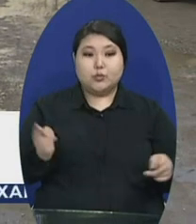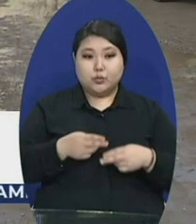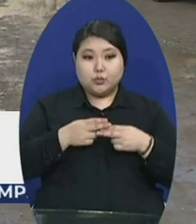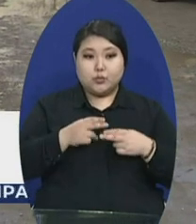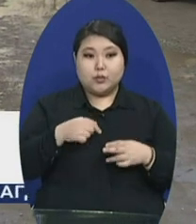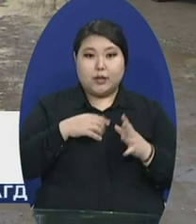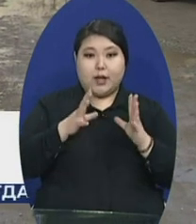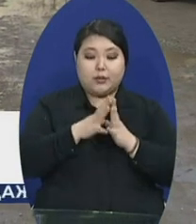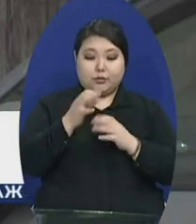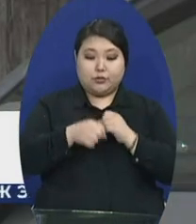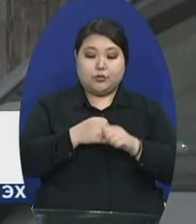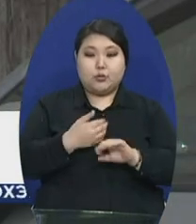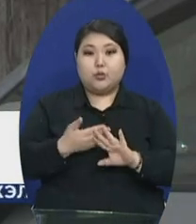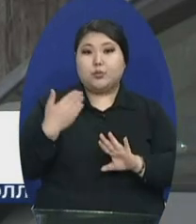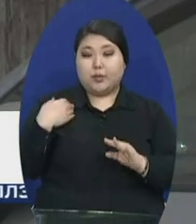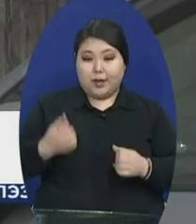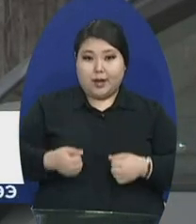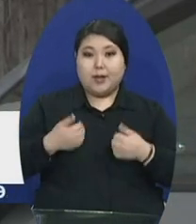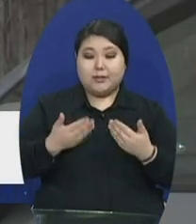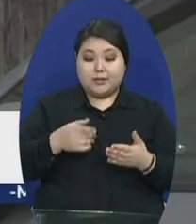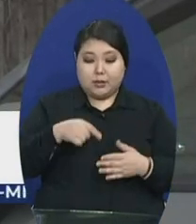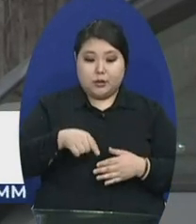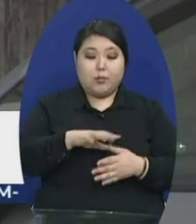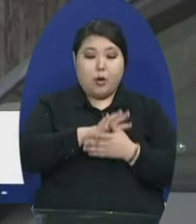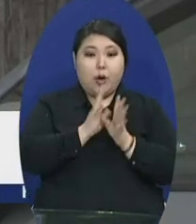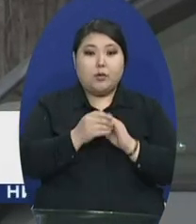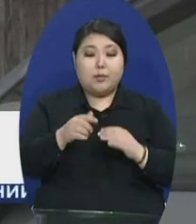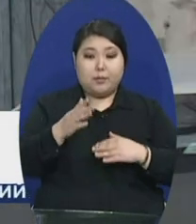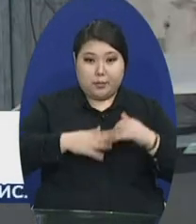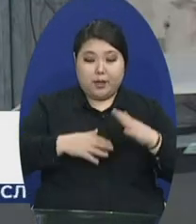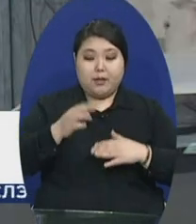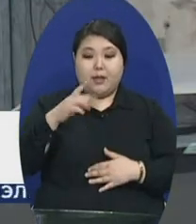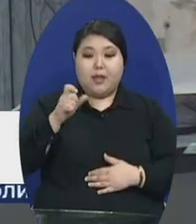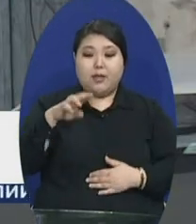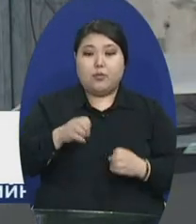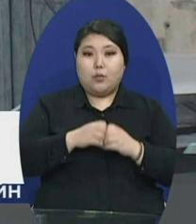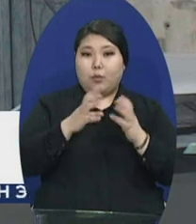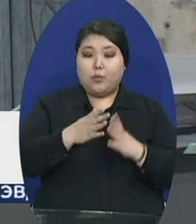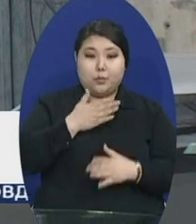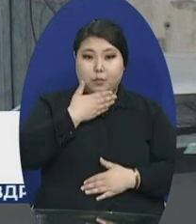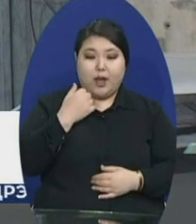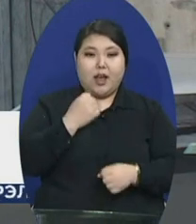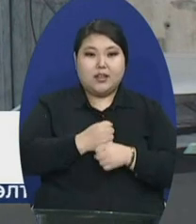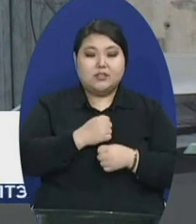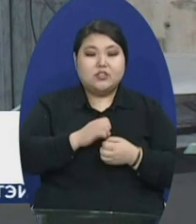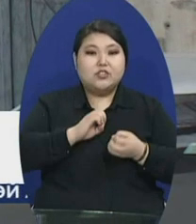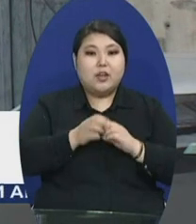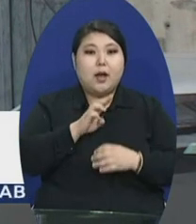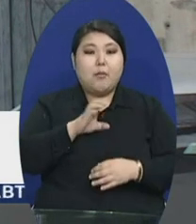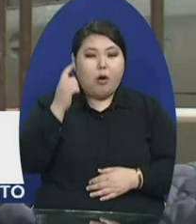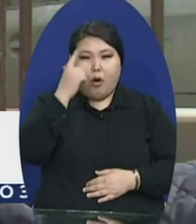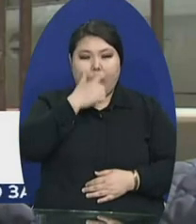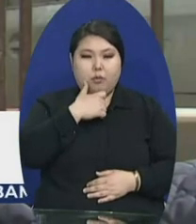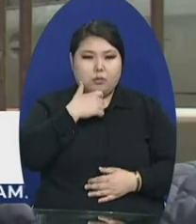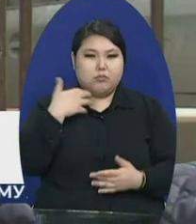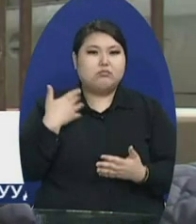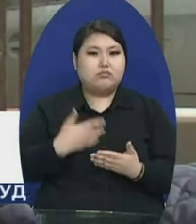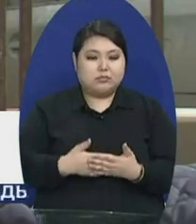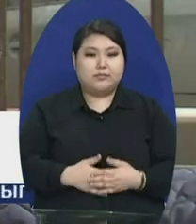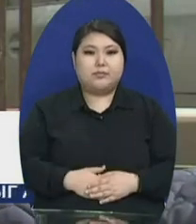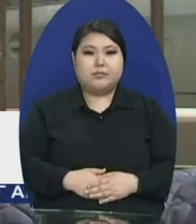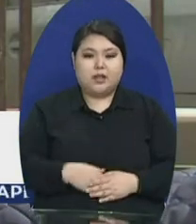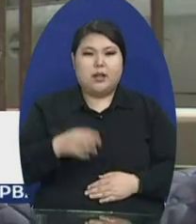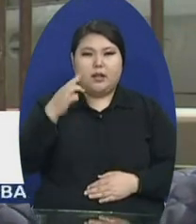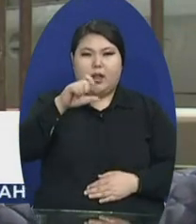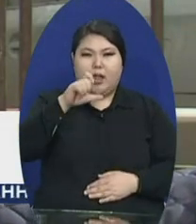10-аад жилийн өмнө гаргасан. Гисэн хэдий ч энэ барилга дид бүтцгүй учраас ажил гүйцэтгэх компани олдохгүй үдий хүрчээ. Дээвэр нь